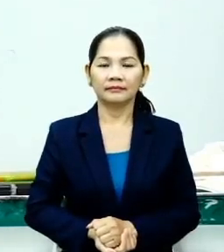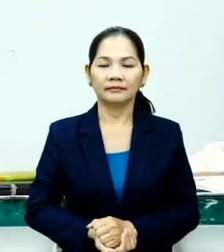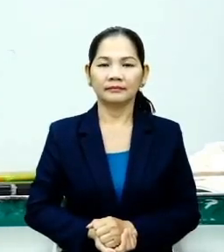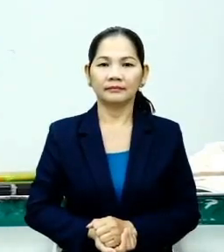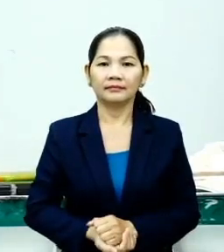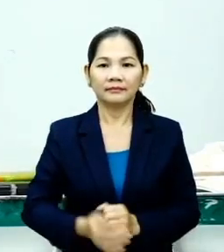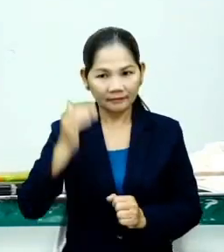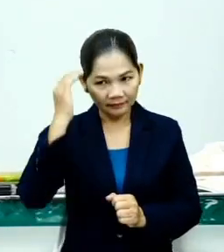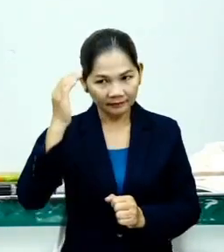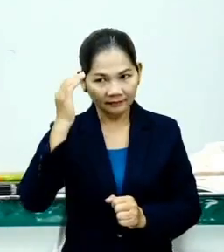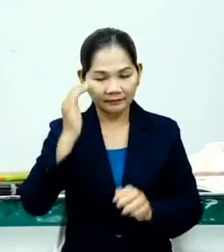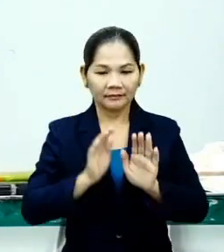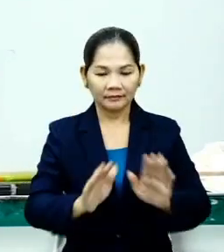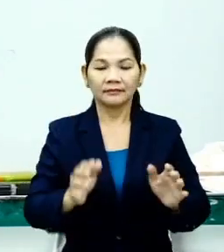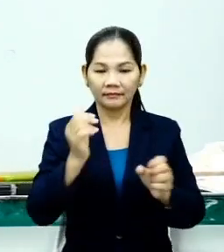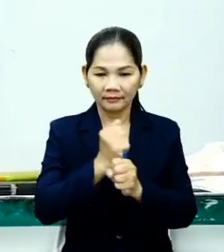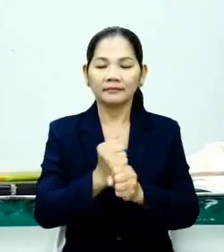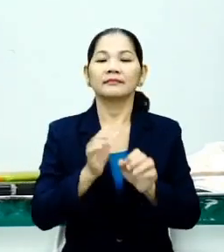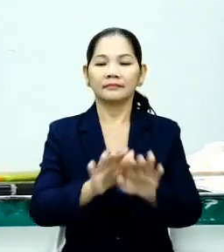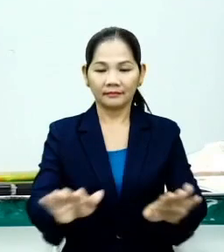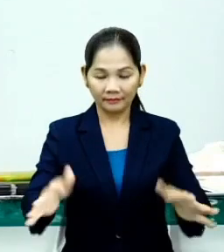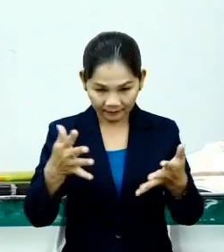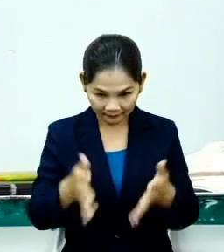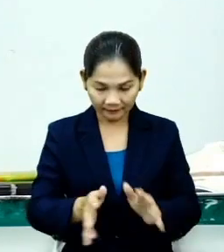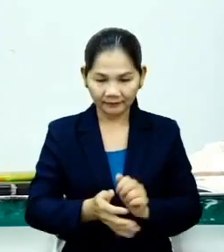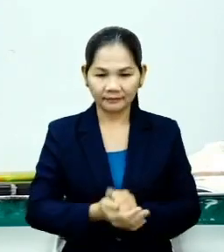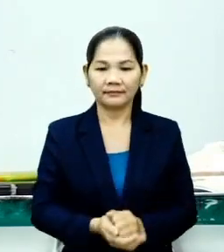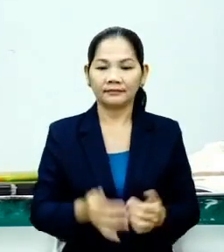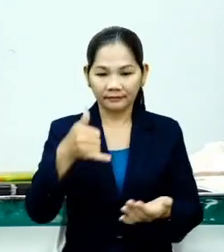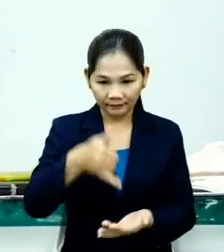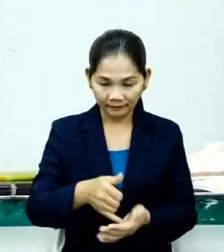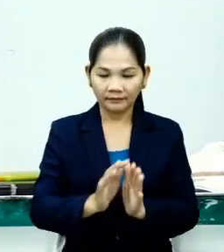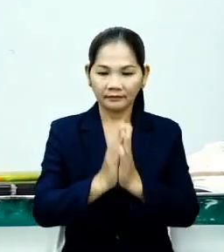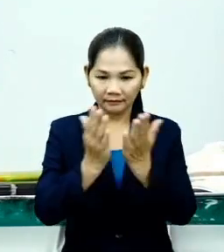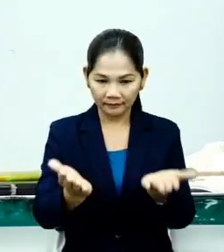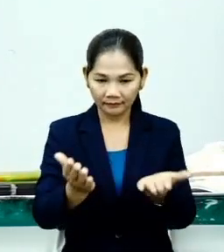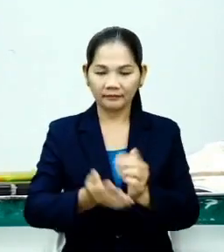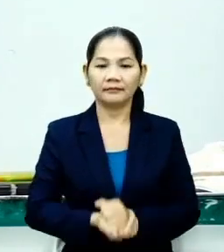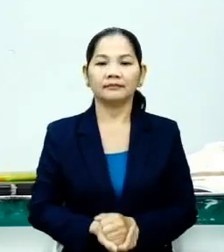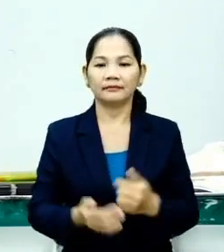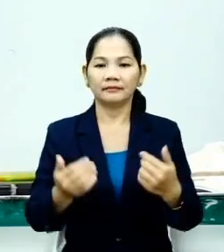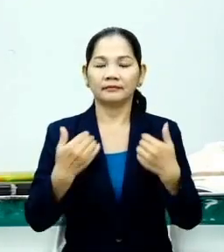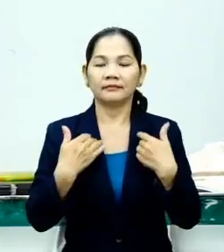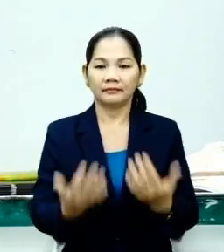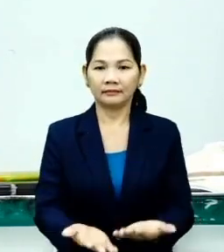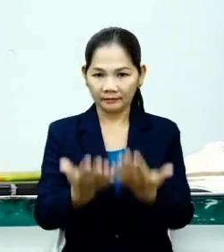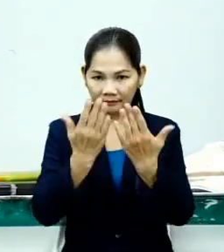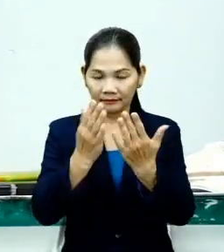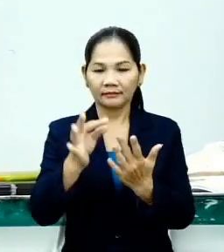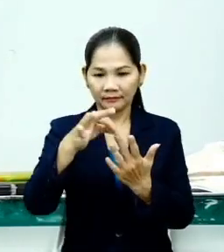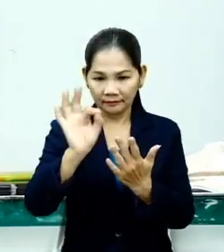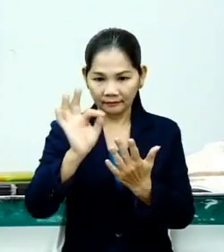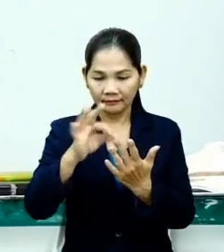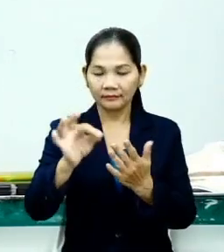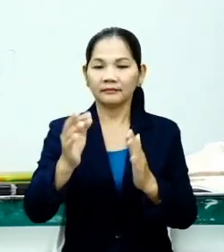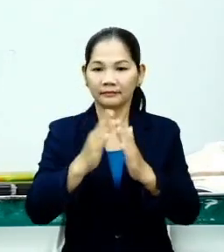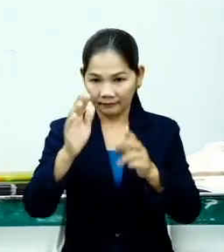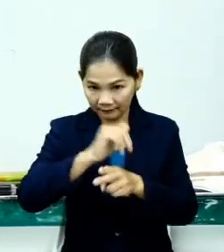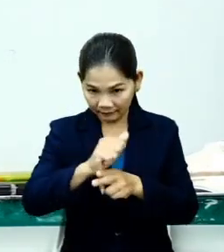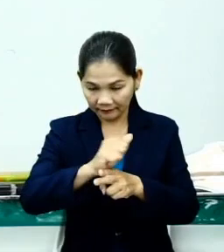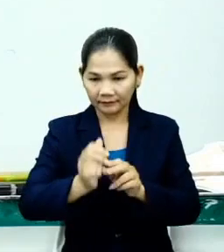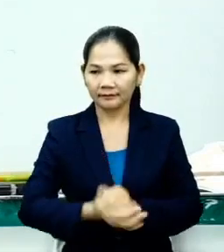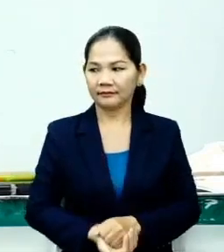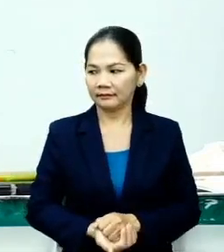Chà, nè cổ sẵn khâm thà cốt nâng thơ cực cực này hài nó cốt. Chà, ấy là con bác sĩ phở rộp bỏ cốt nằm bấy tiền phụ toán cách cả tè nó